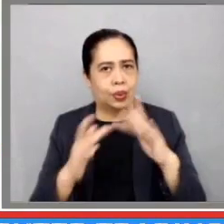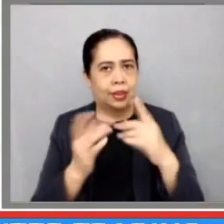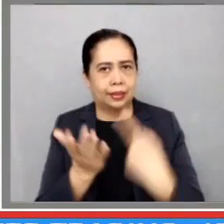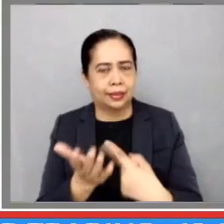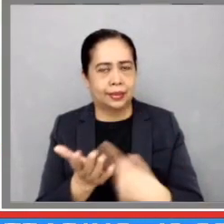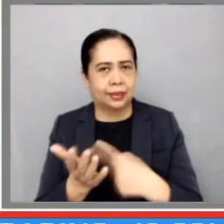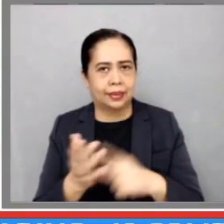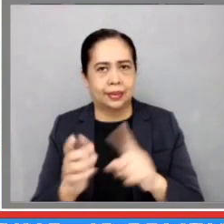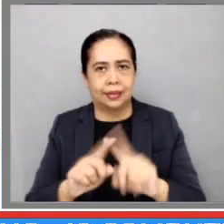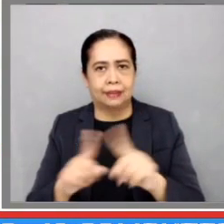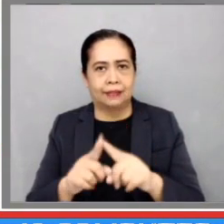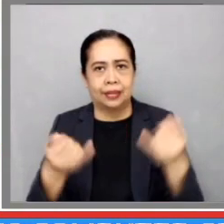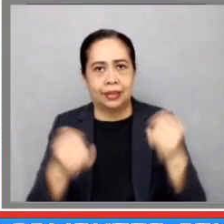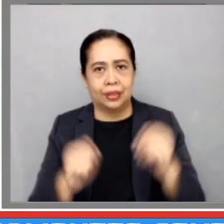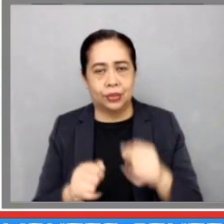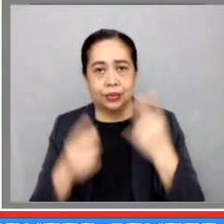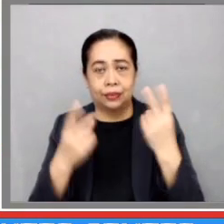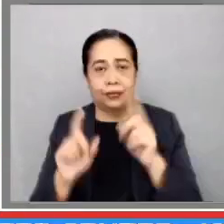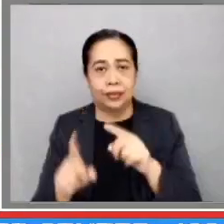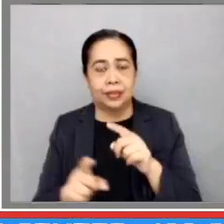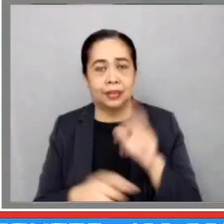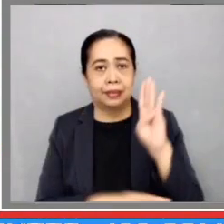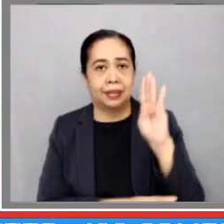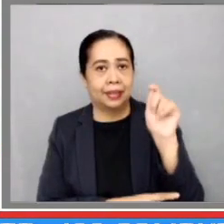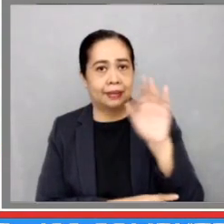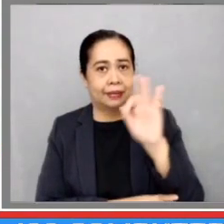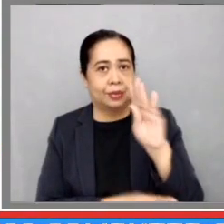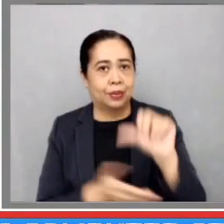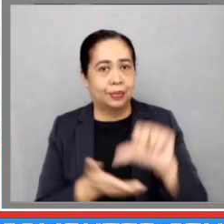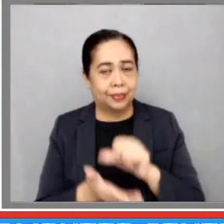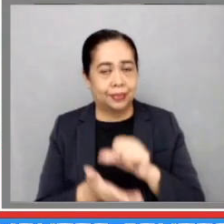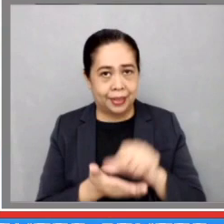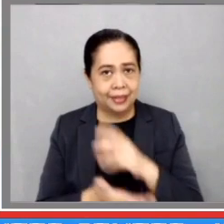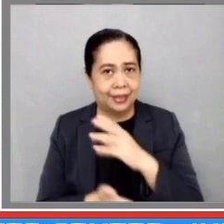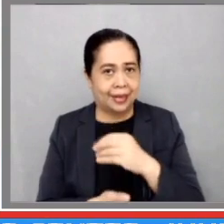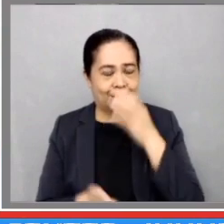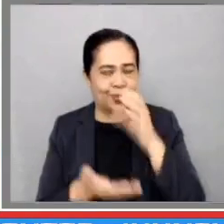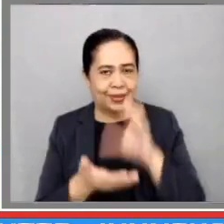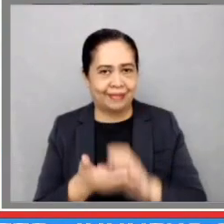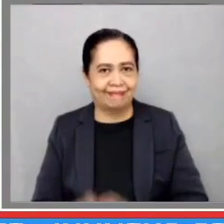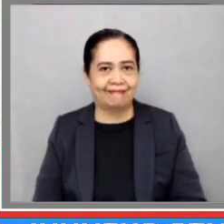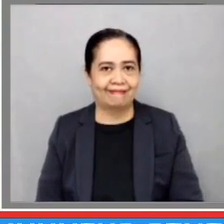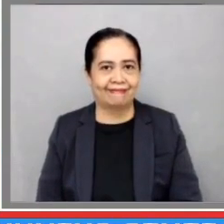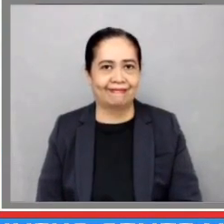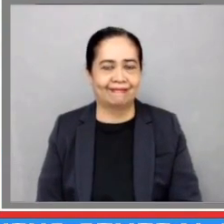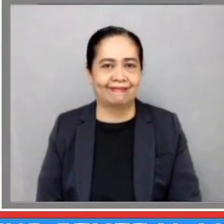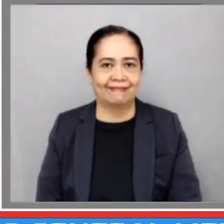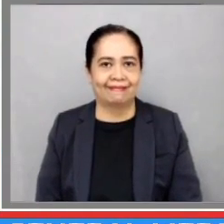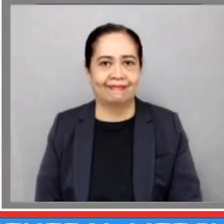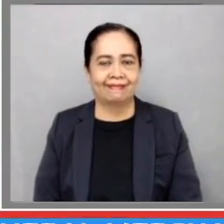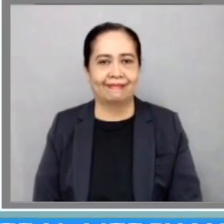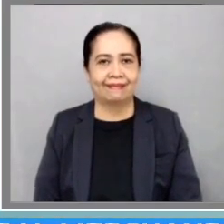ibang issue at bisitahin ang Balitang Hari Facebook page at mag-comment.